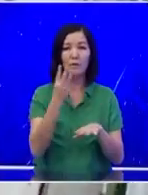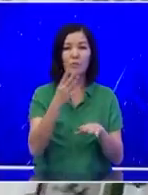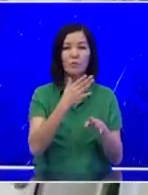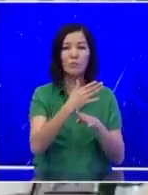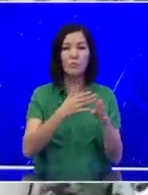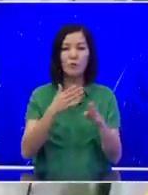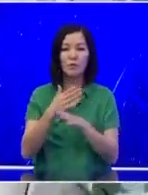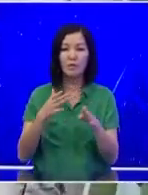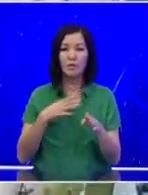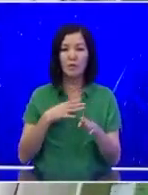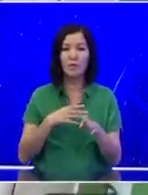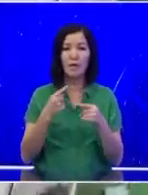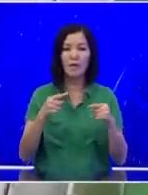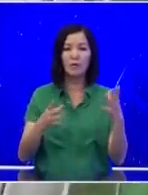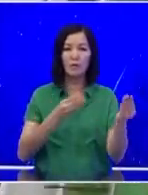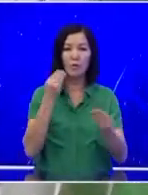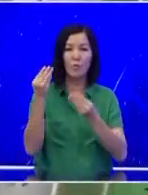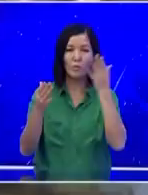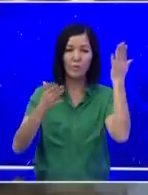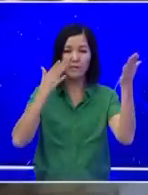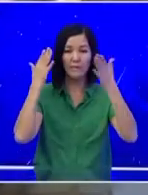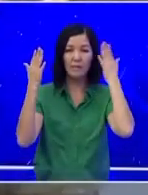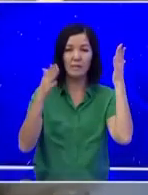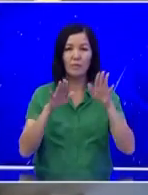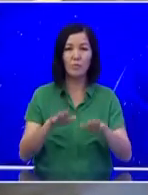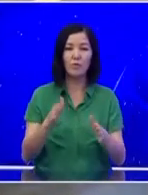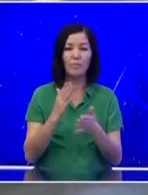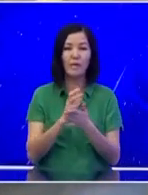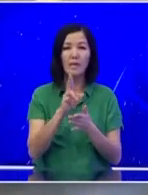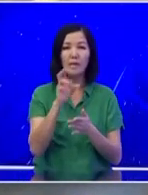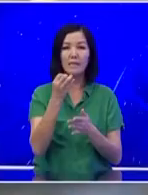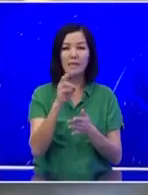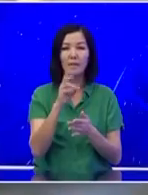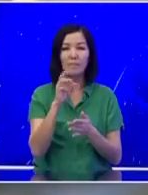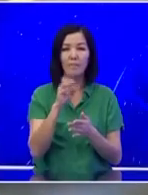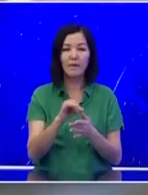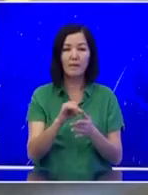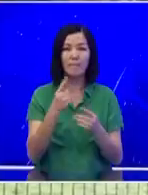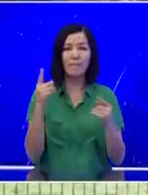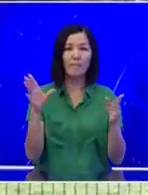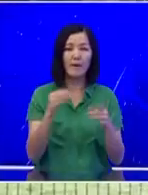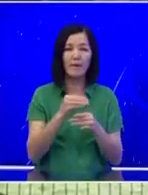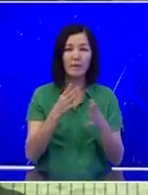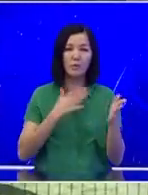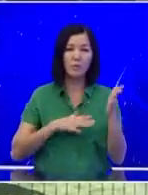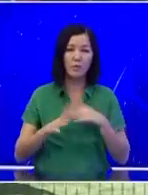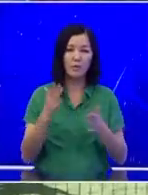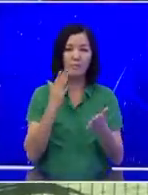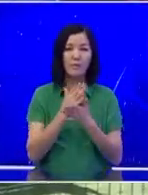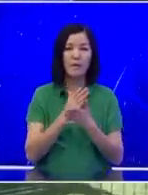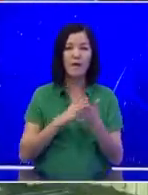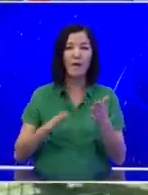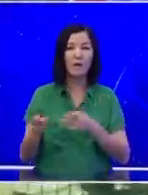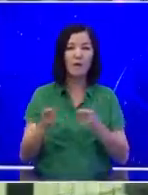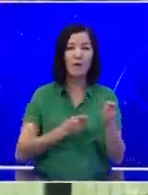тұрады. Балдырғандар үшін түрлі аттракциондар, өрендер мен жеткіншектер үшін скейтпарк пен воркаут қарастырылған. Бірегей жоба аудан қала